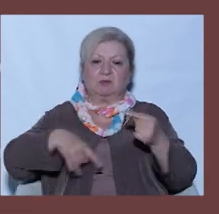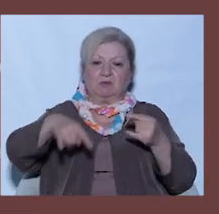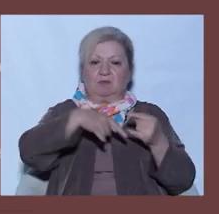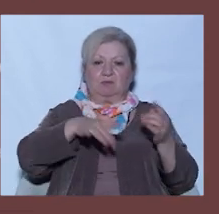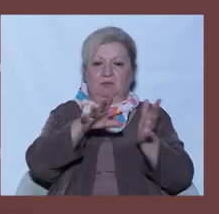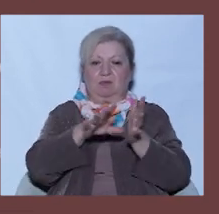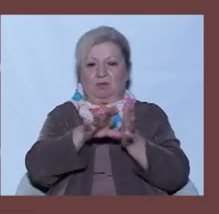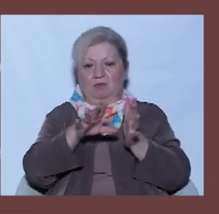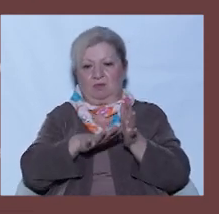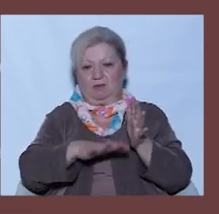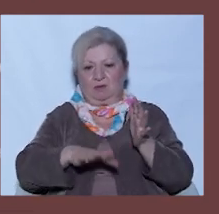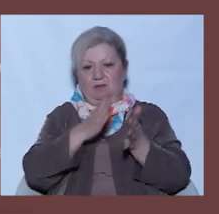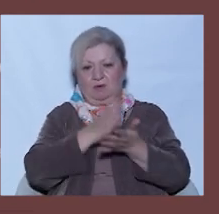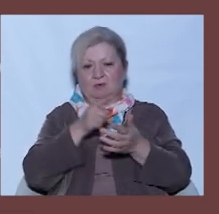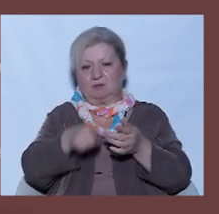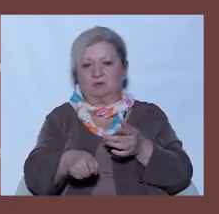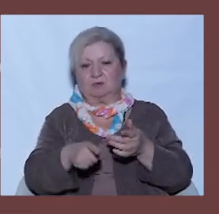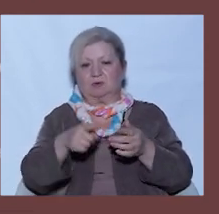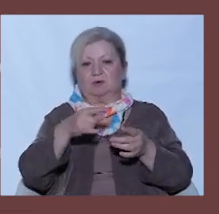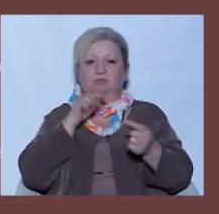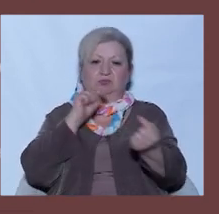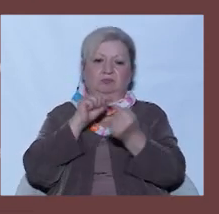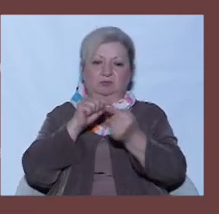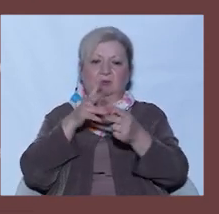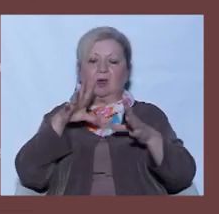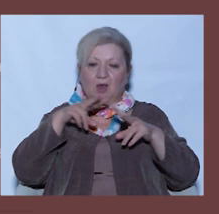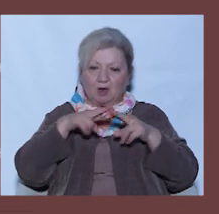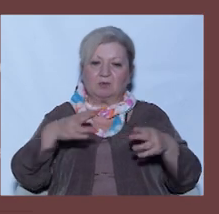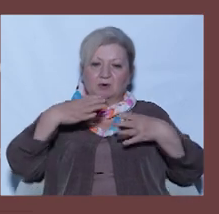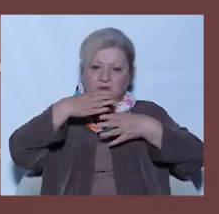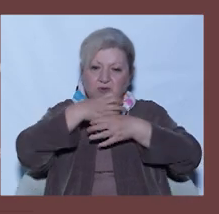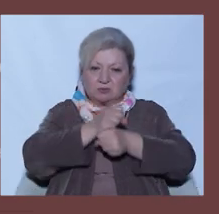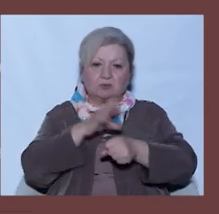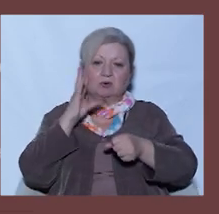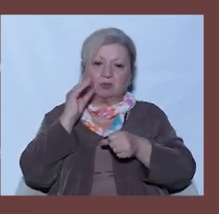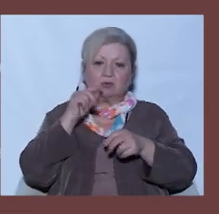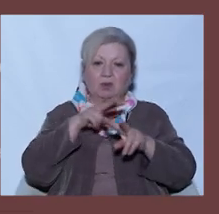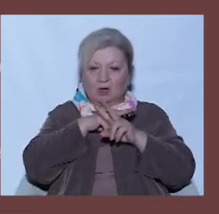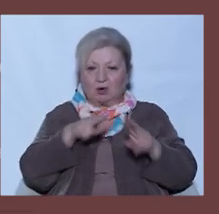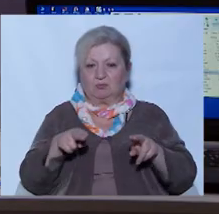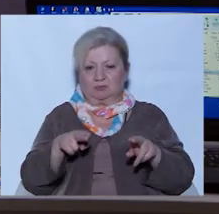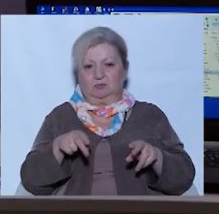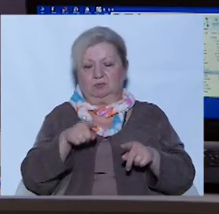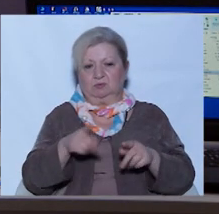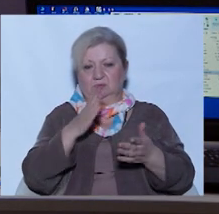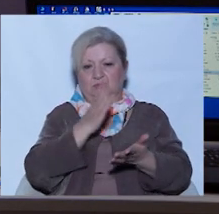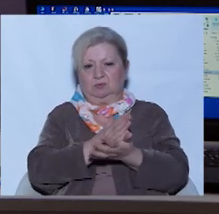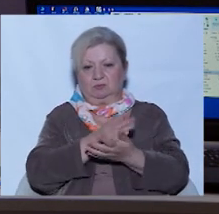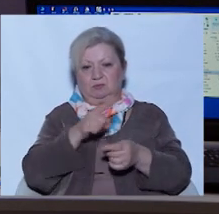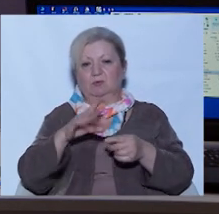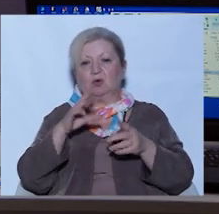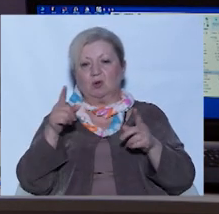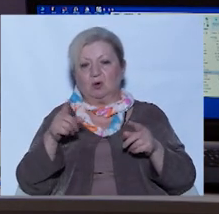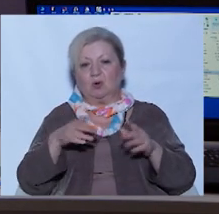ამ წარმომქმნელს ეწინააღმდეგება. ასევე შემცირების დროსაც იგივე ხდება და ამაზეა დამოკიდებული, უფრო სწორედ